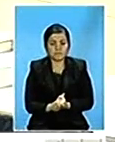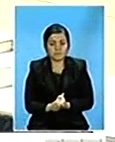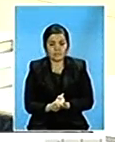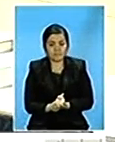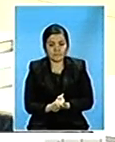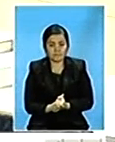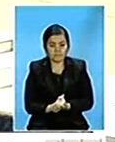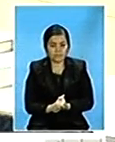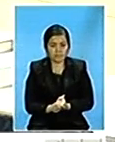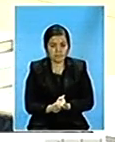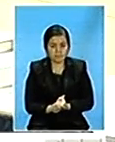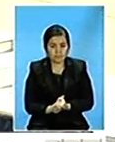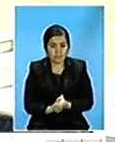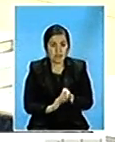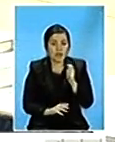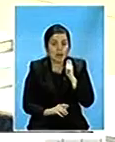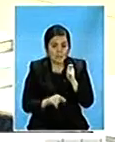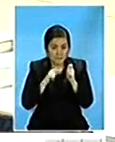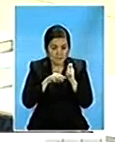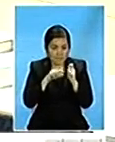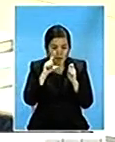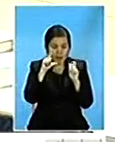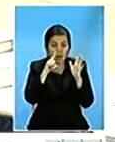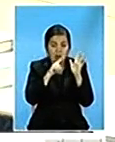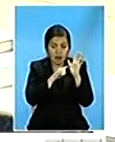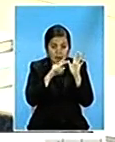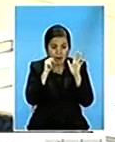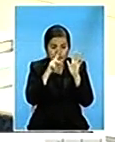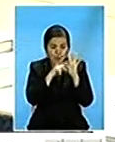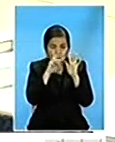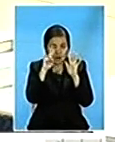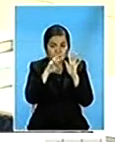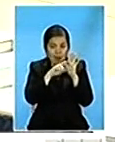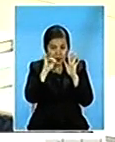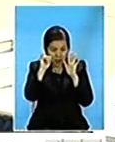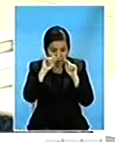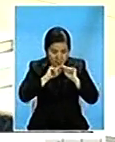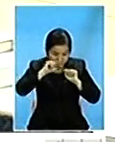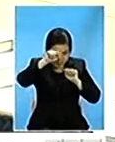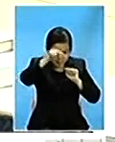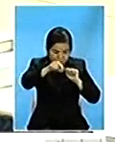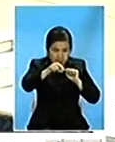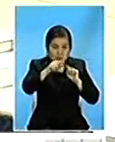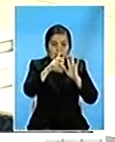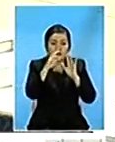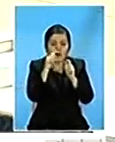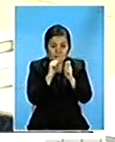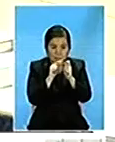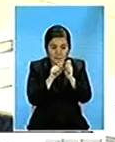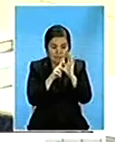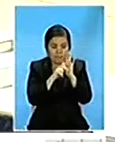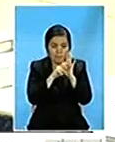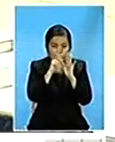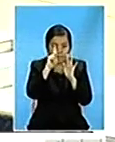จากแก่งคอจากลำไยมาแก่งคอยเนี่ยมันมาได้สองทางครับมาทางคลองมะเกลือหรือจะออกมาทางวังม่วงเ